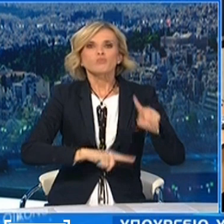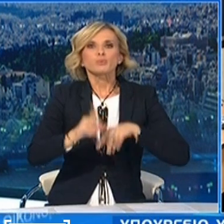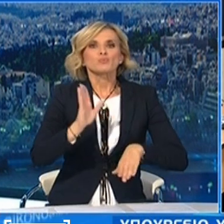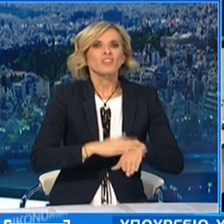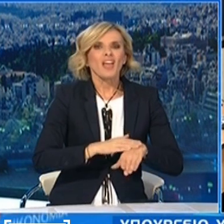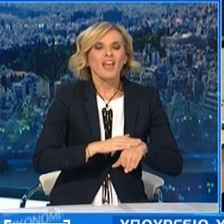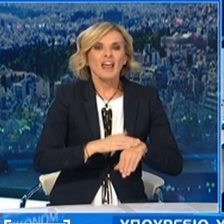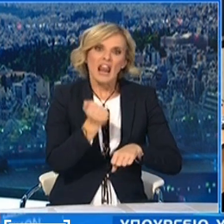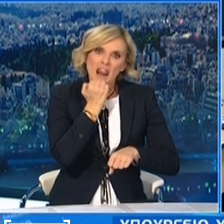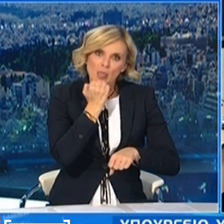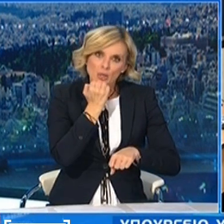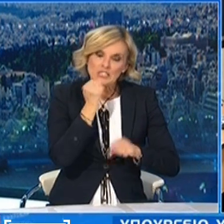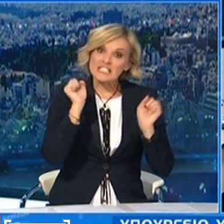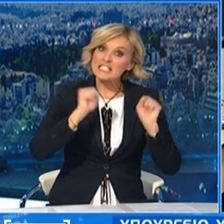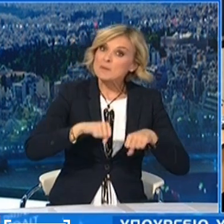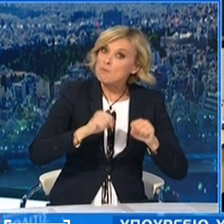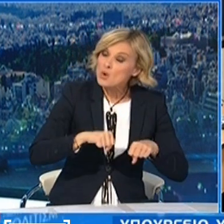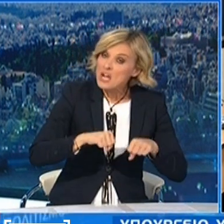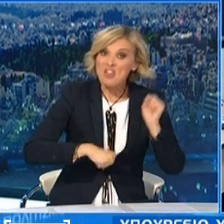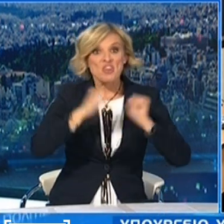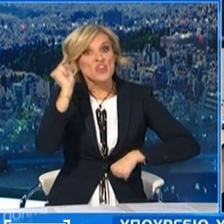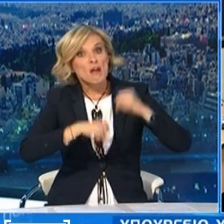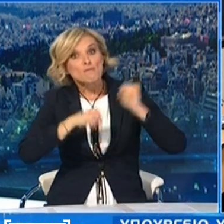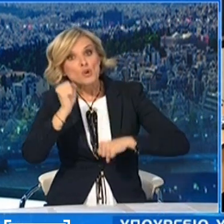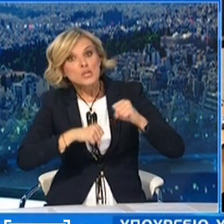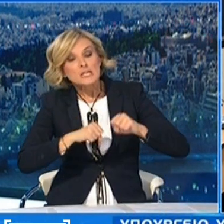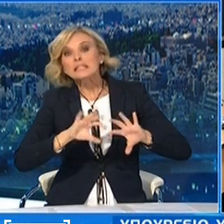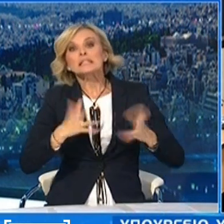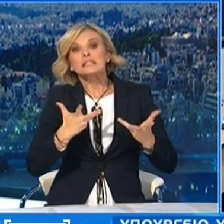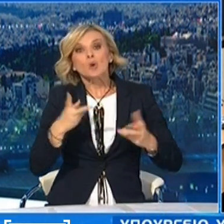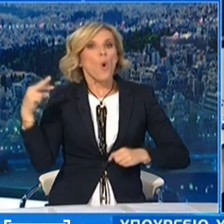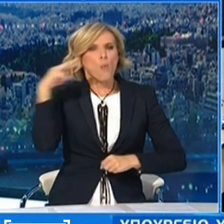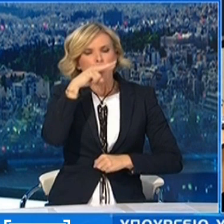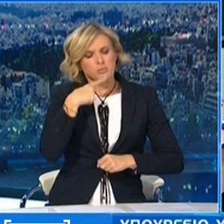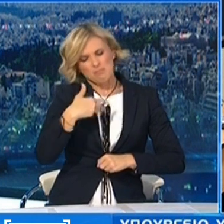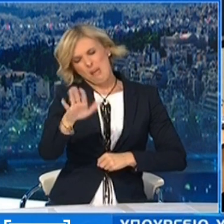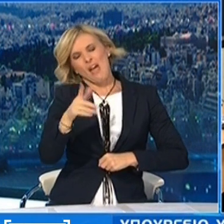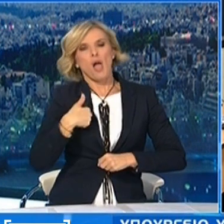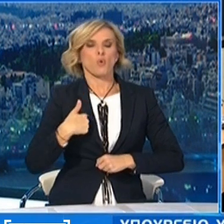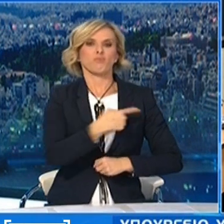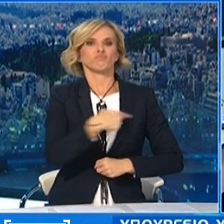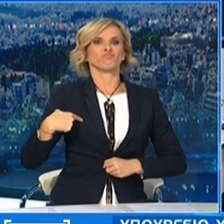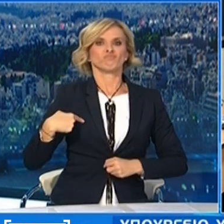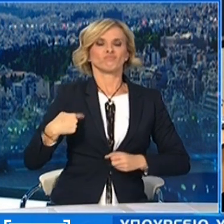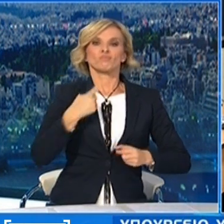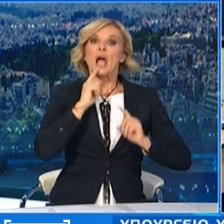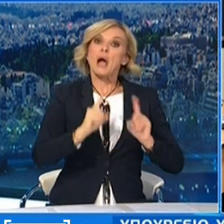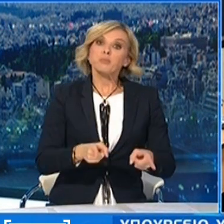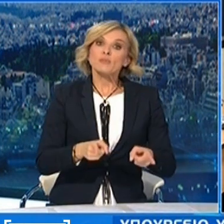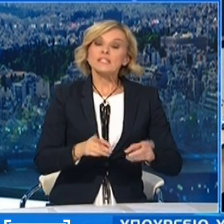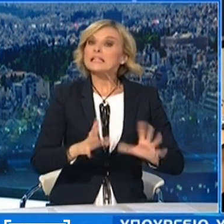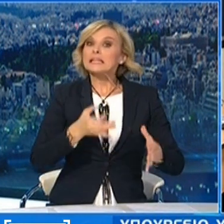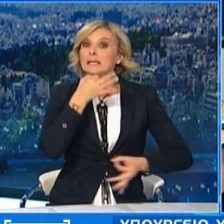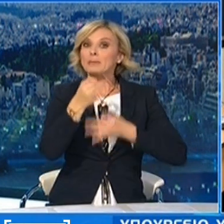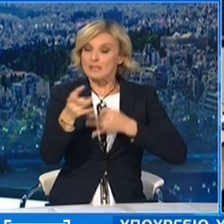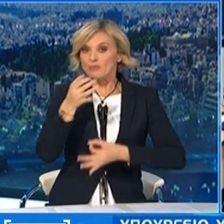εμπειρογνώμονες. Υπήρχε συμφωνία, δεν υπήρχε, δηλαδή τους προσπέρασε και ο Πρωθυπουργός με κάποια δική του άποψη.